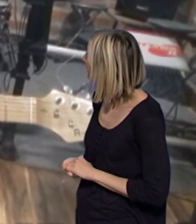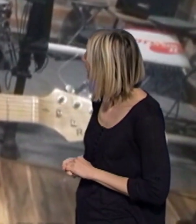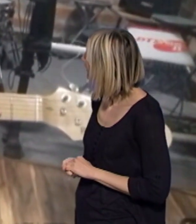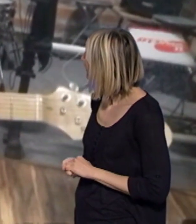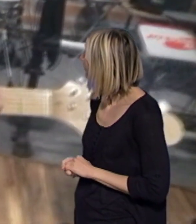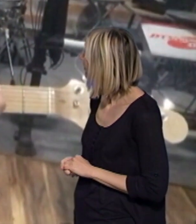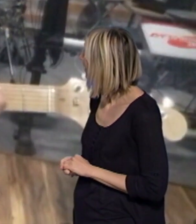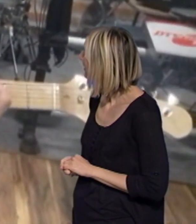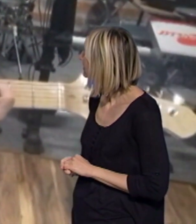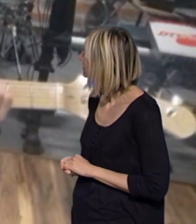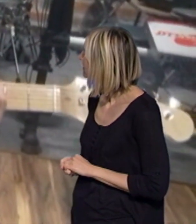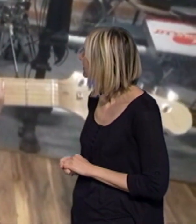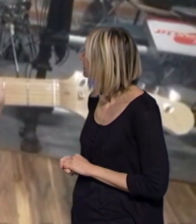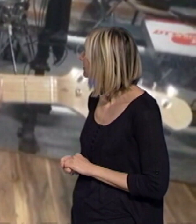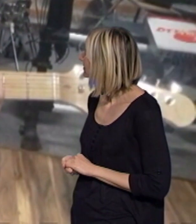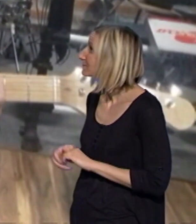C,